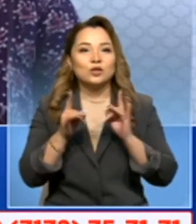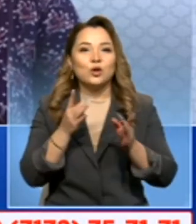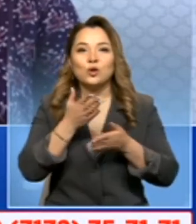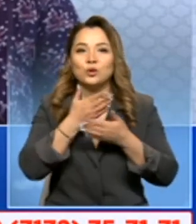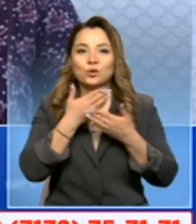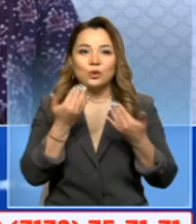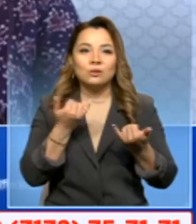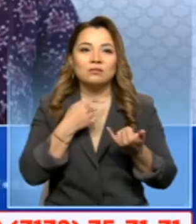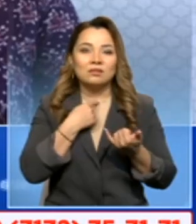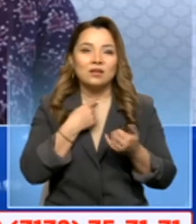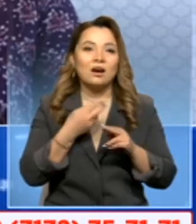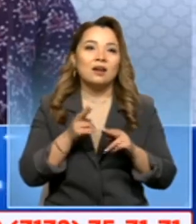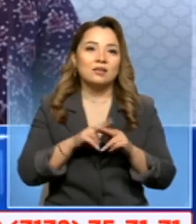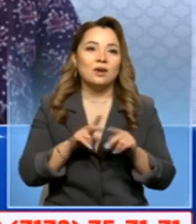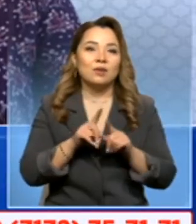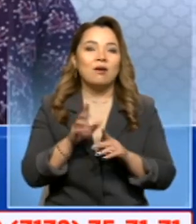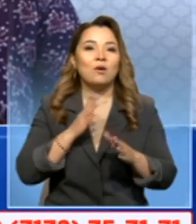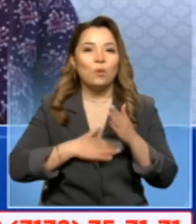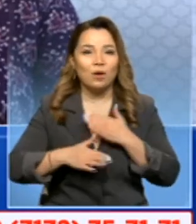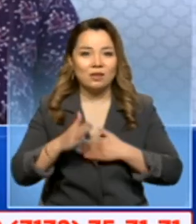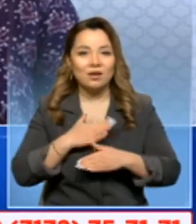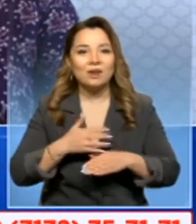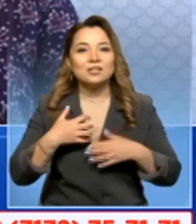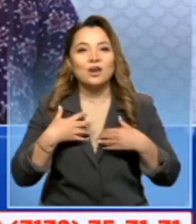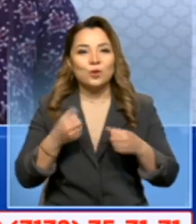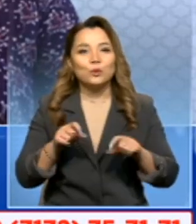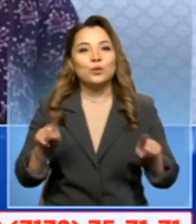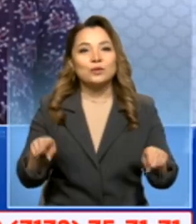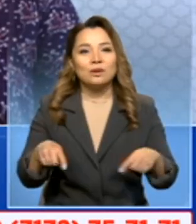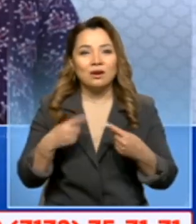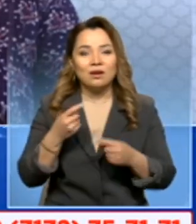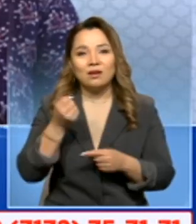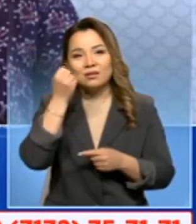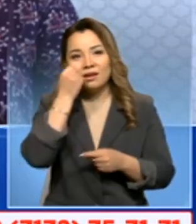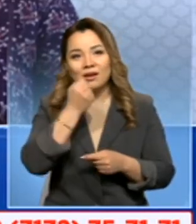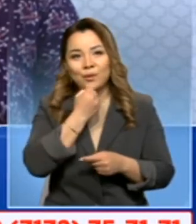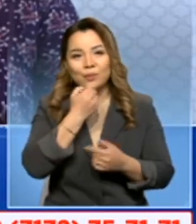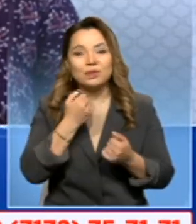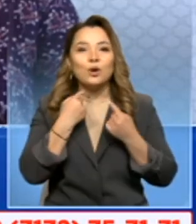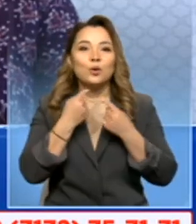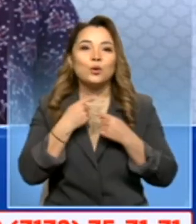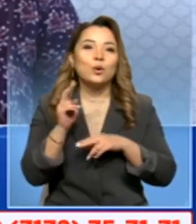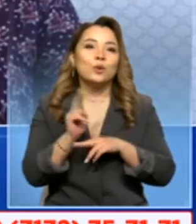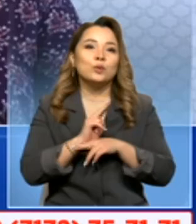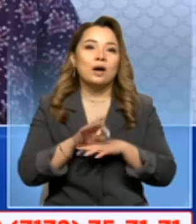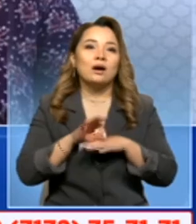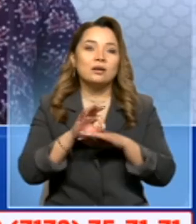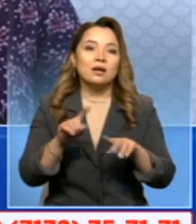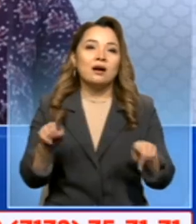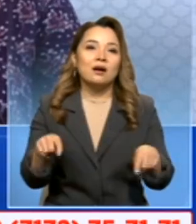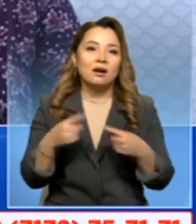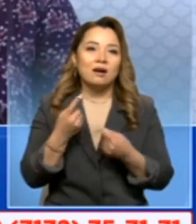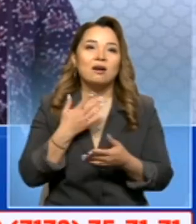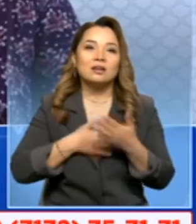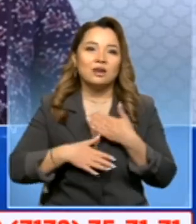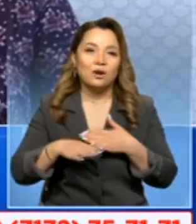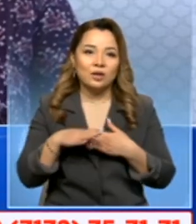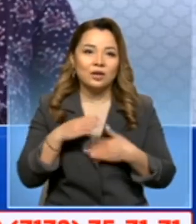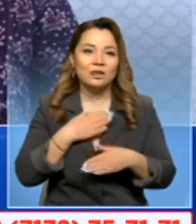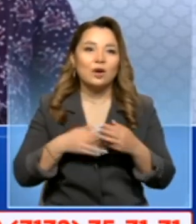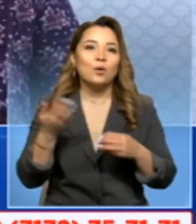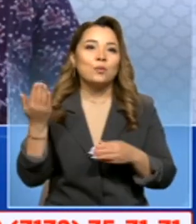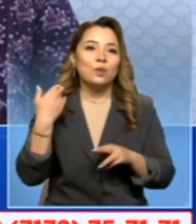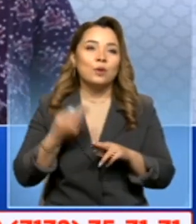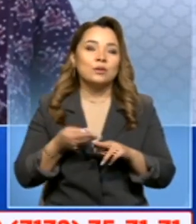қазір. Сол жағына қуанам. Денсаулығымның түзеліп атқанына, қалқанша безімнің түзеліп, қалыпқа келіп атқанына қуаныштымын. Өйткені